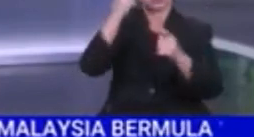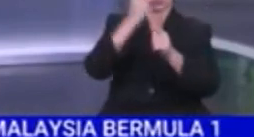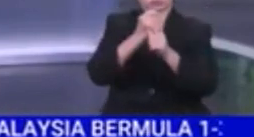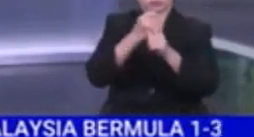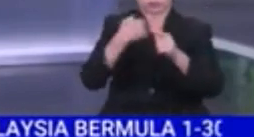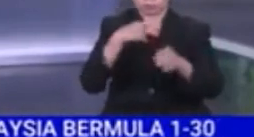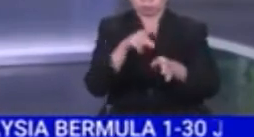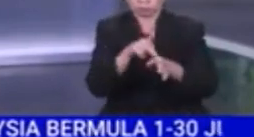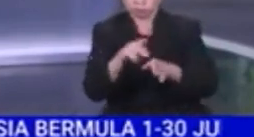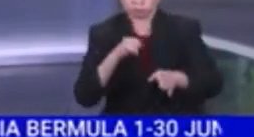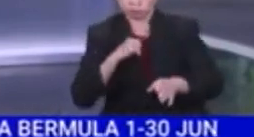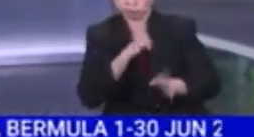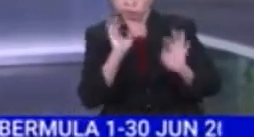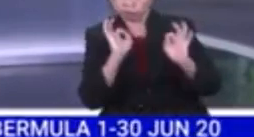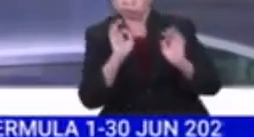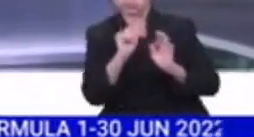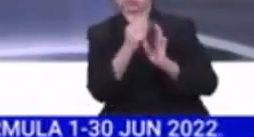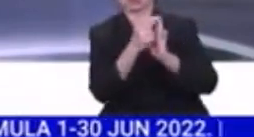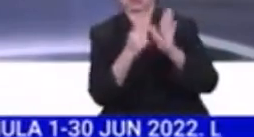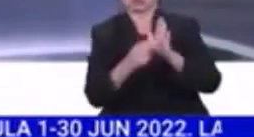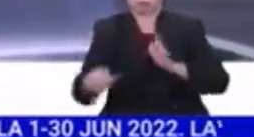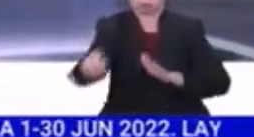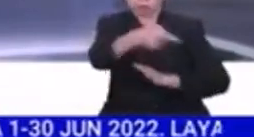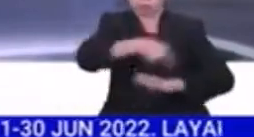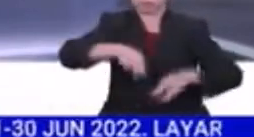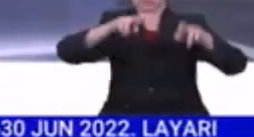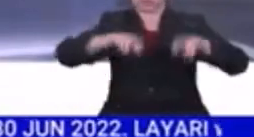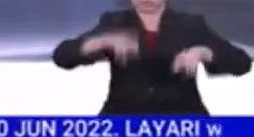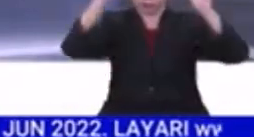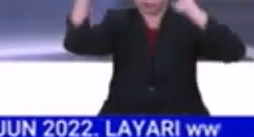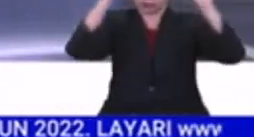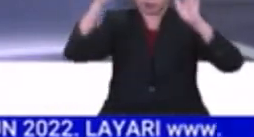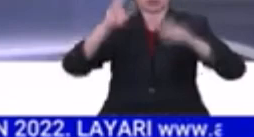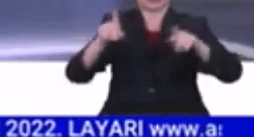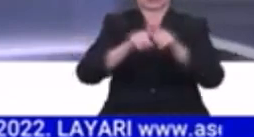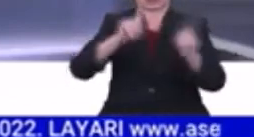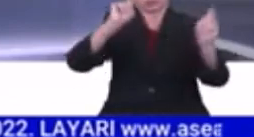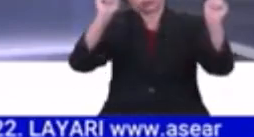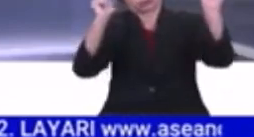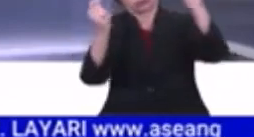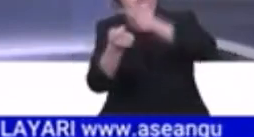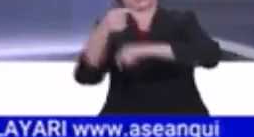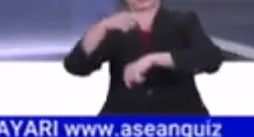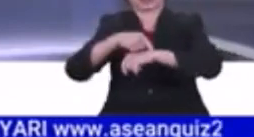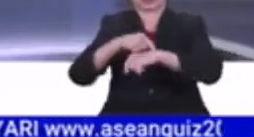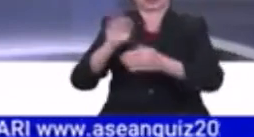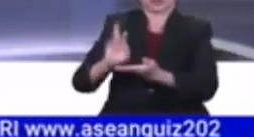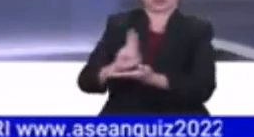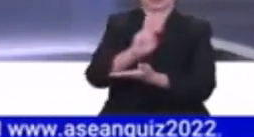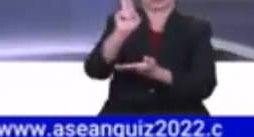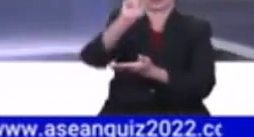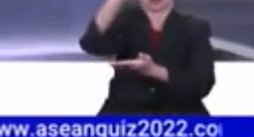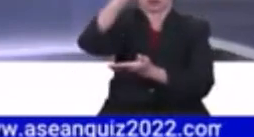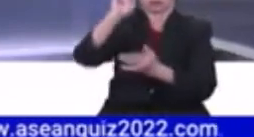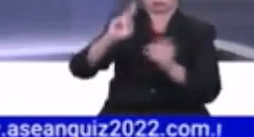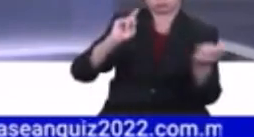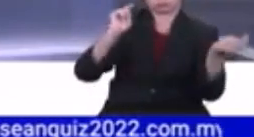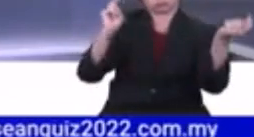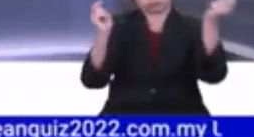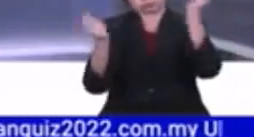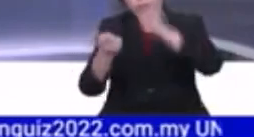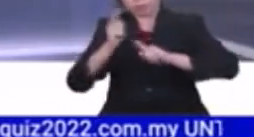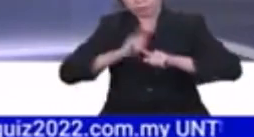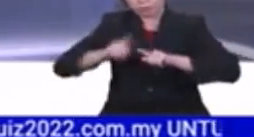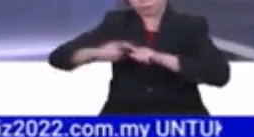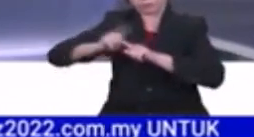ahli profesional undang-undang dalam kalangan warga tempat lain seiring beredar mousse faculty berkenan terus berevolusi dalam